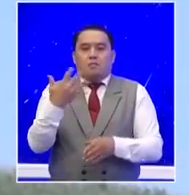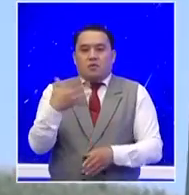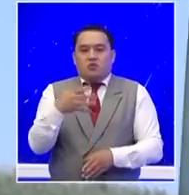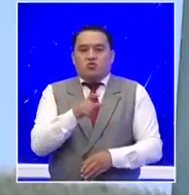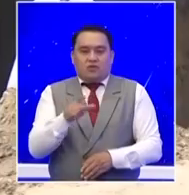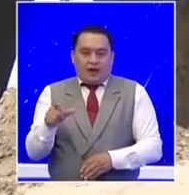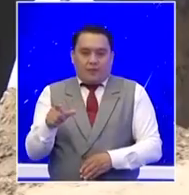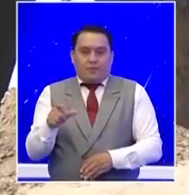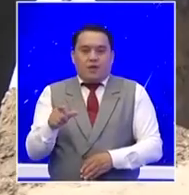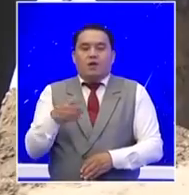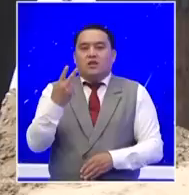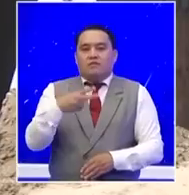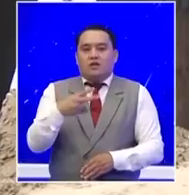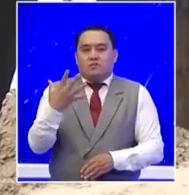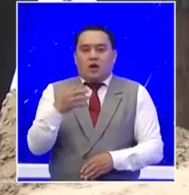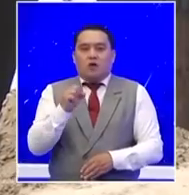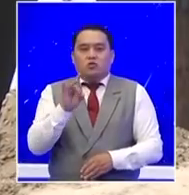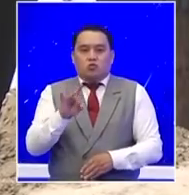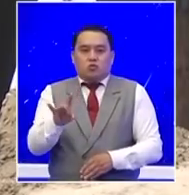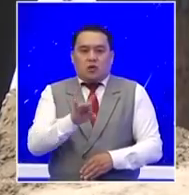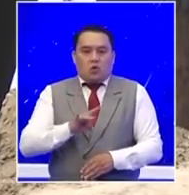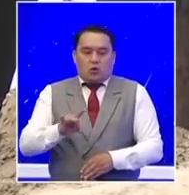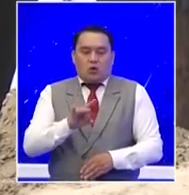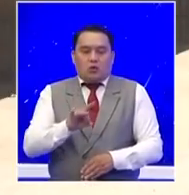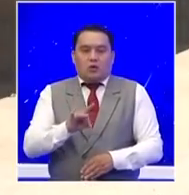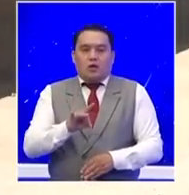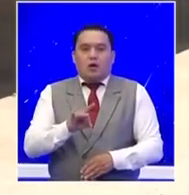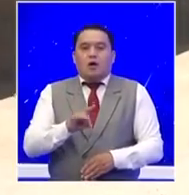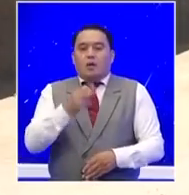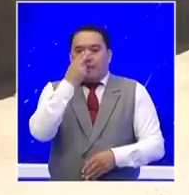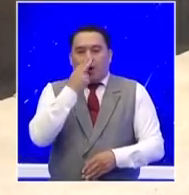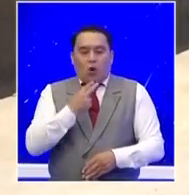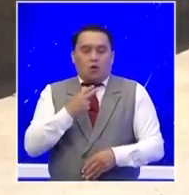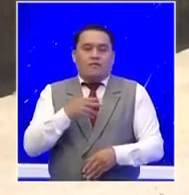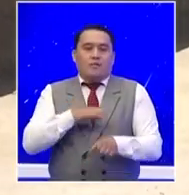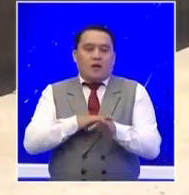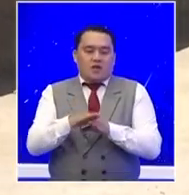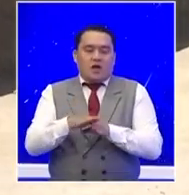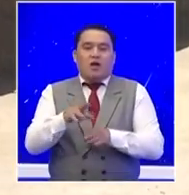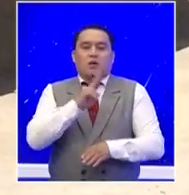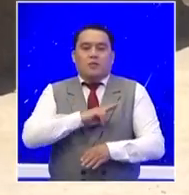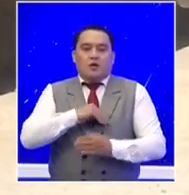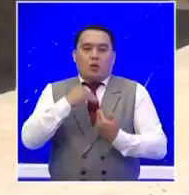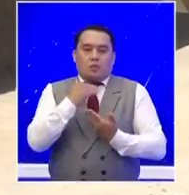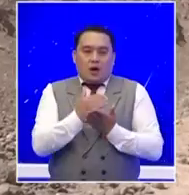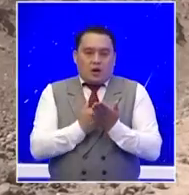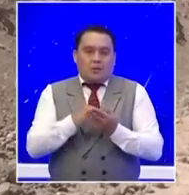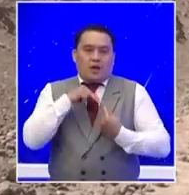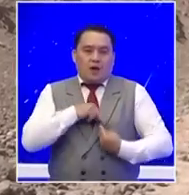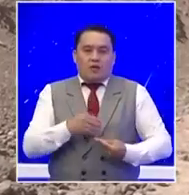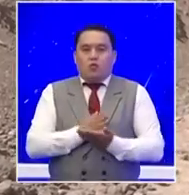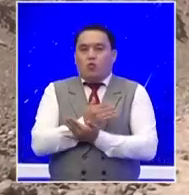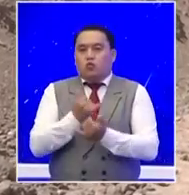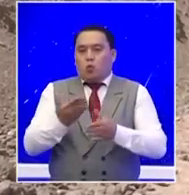50 человек. Еще 25 в Аксузском и Сарканском районах. Адаптируясь под реалии времени, программа «Енбек» предлагает широкий